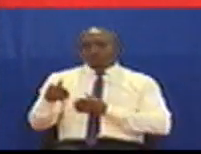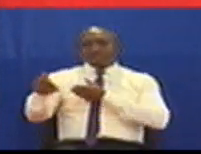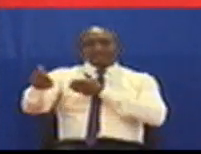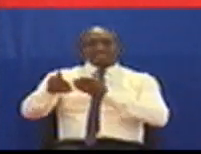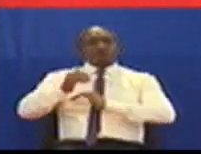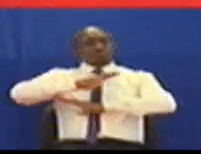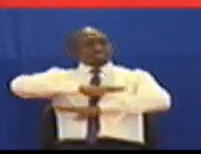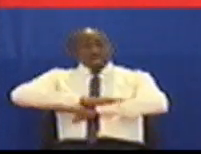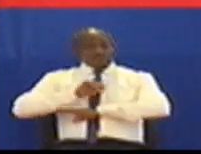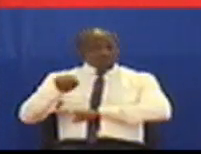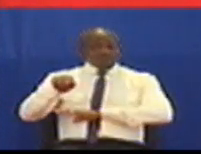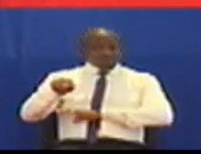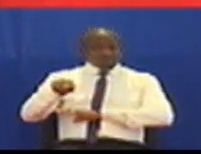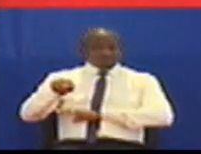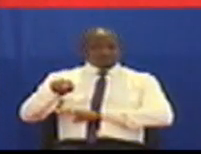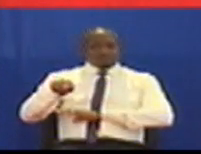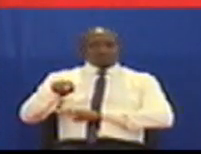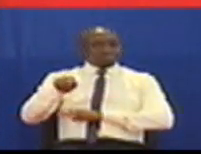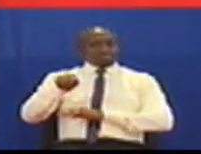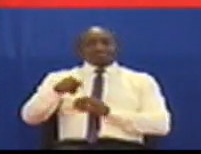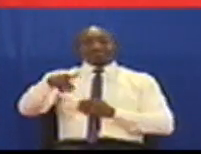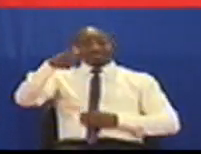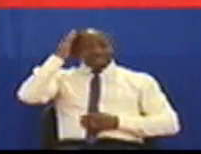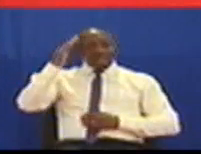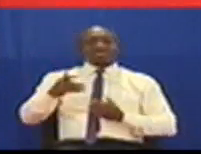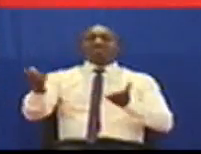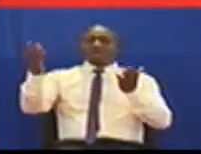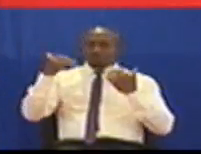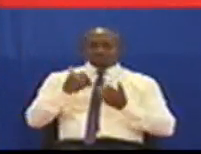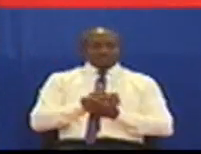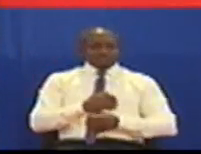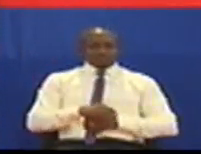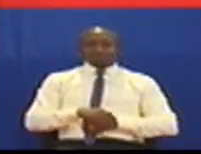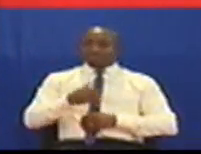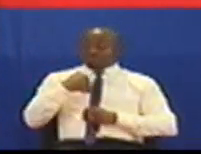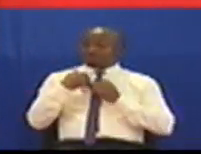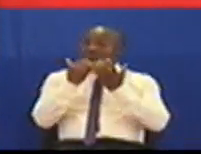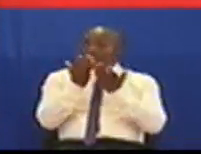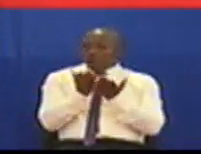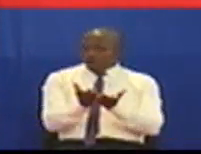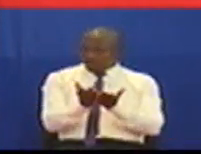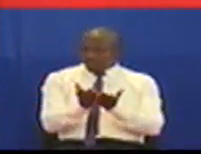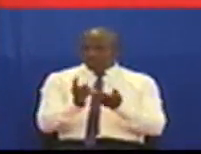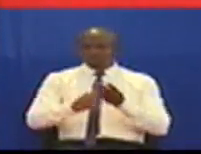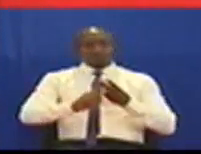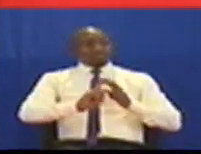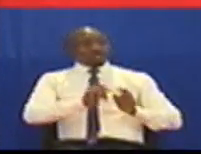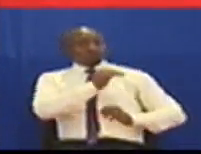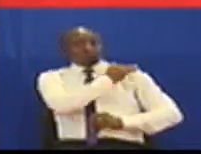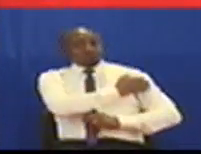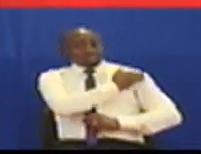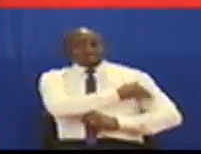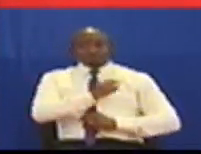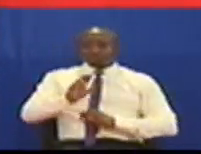kustaafu. Hakuna ambacho serikali yetu haiwezi kukifanya. Mimi ningeomba utumishi